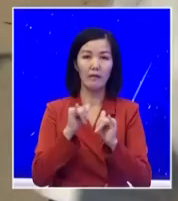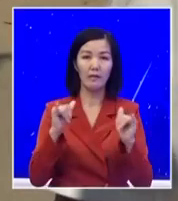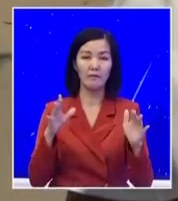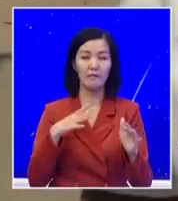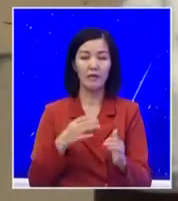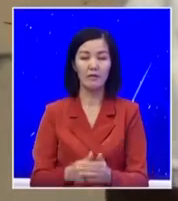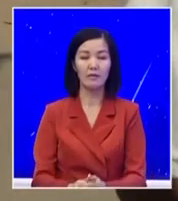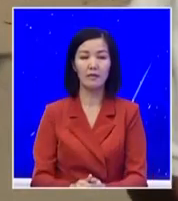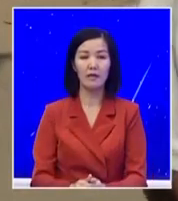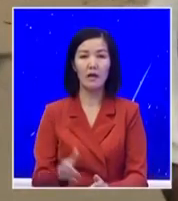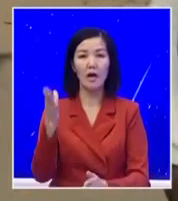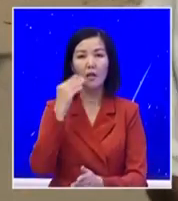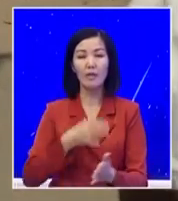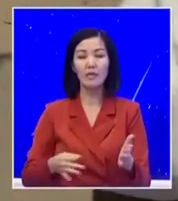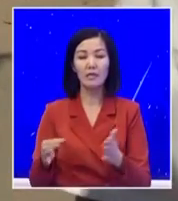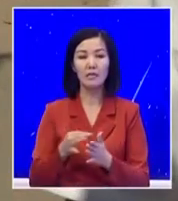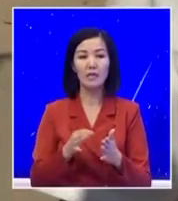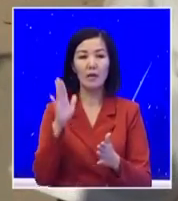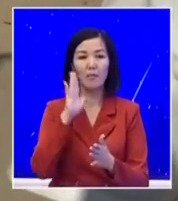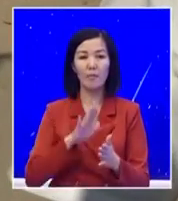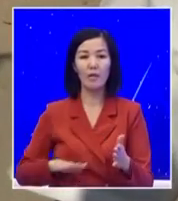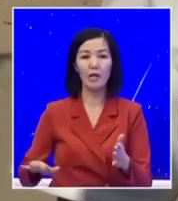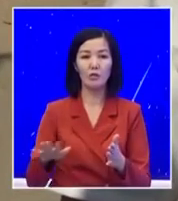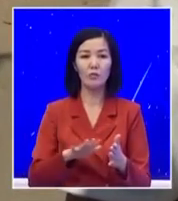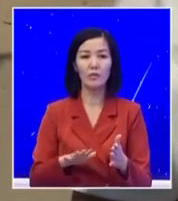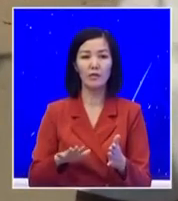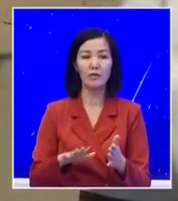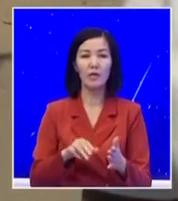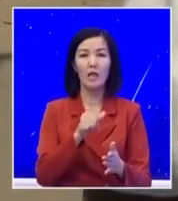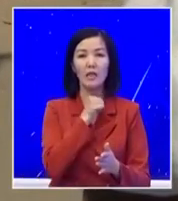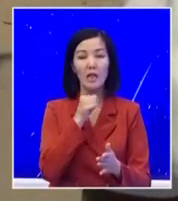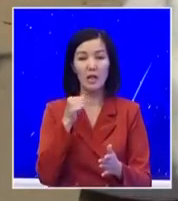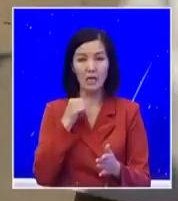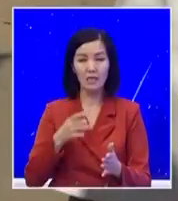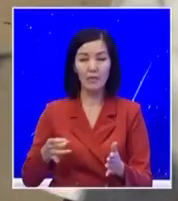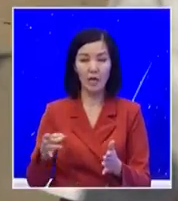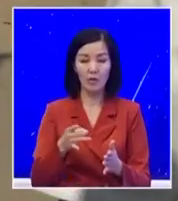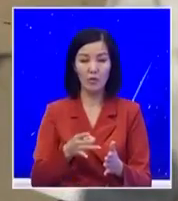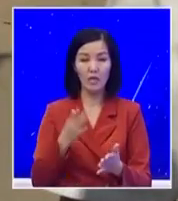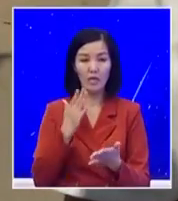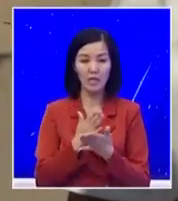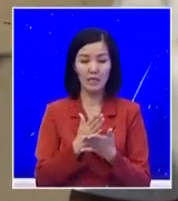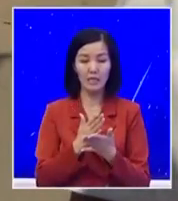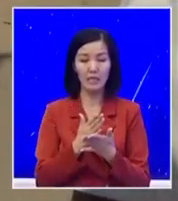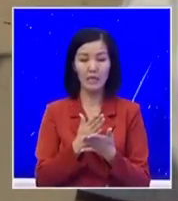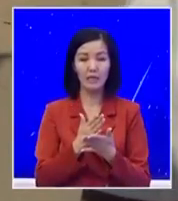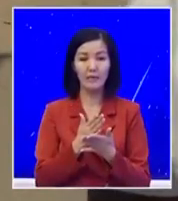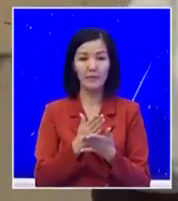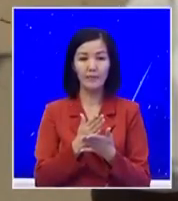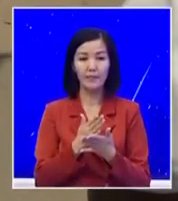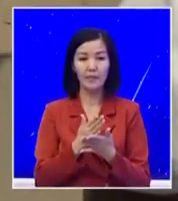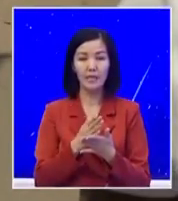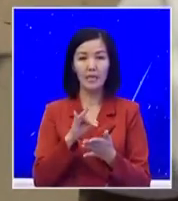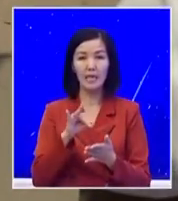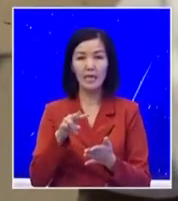отрадно, сейчас пляжную площадку сделали, значит, у нас. В Талгарском районе есть, потом и в Ильинском